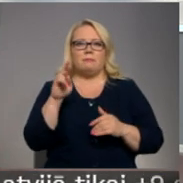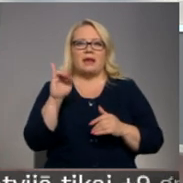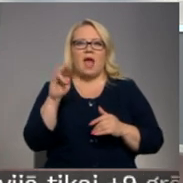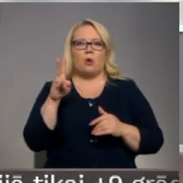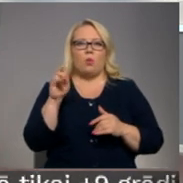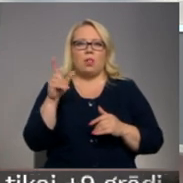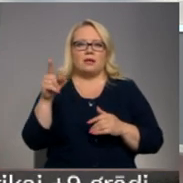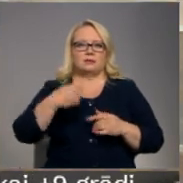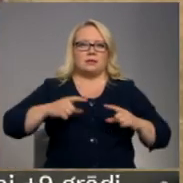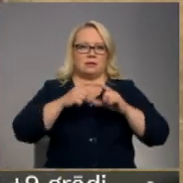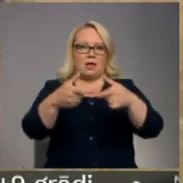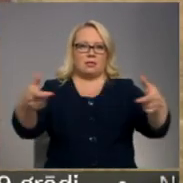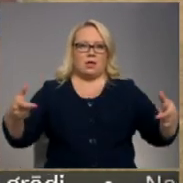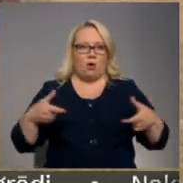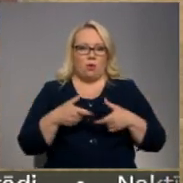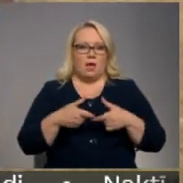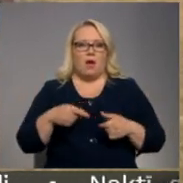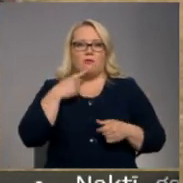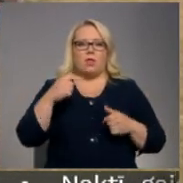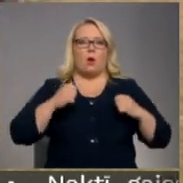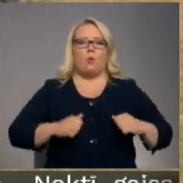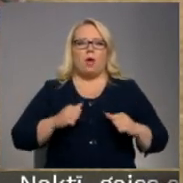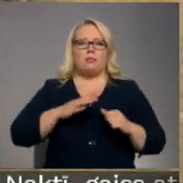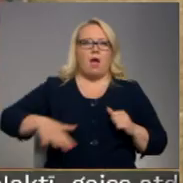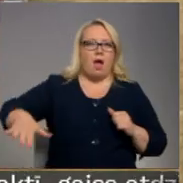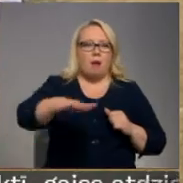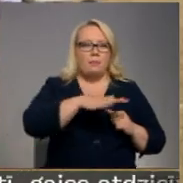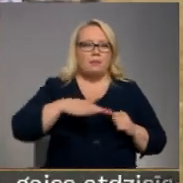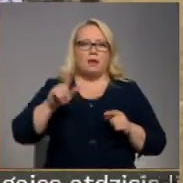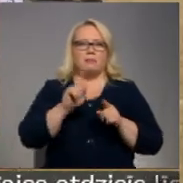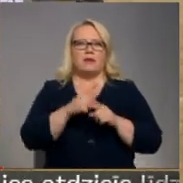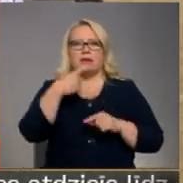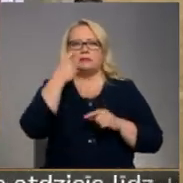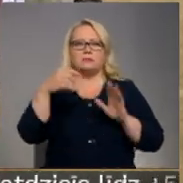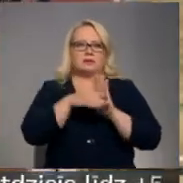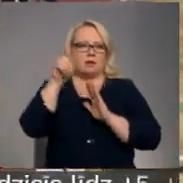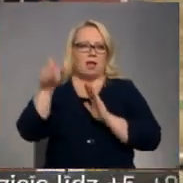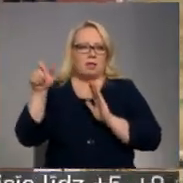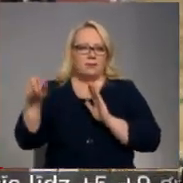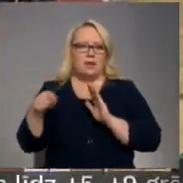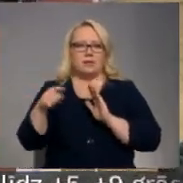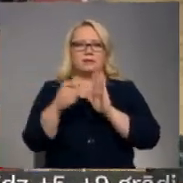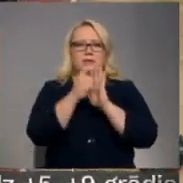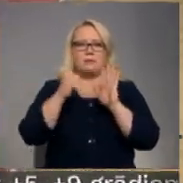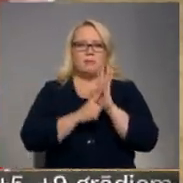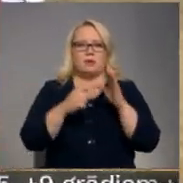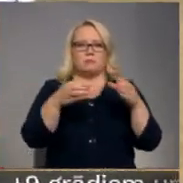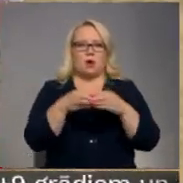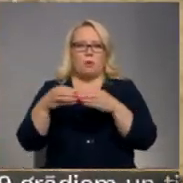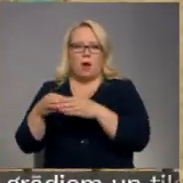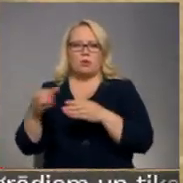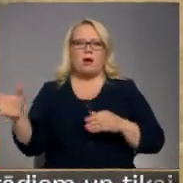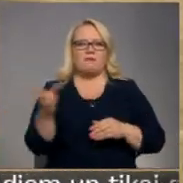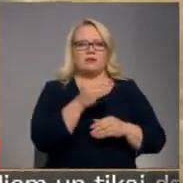TV. Goda aplī apkārt Priekulas stadionam dodas vairāk nekā 100 dalībnieku. Tās ir 17 komandas no visām